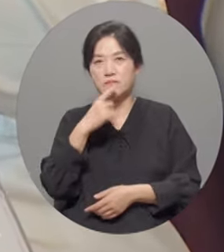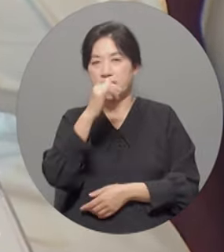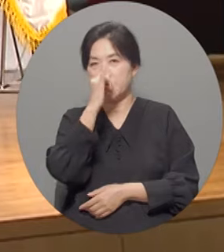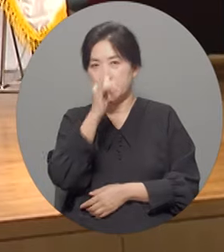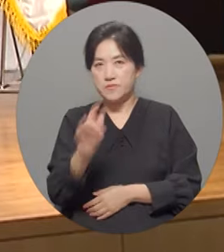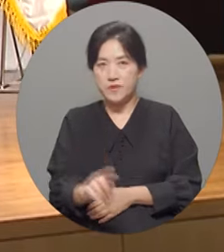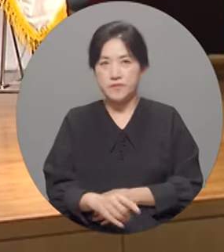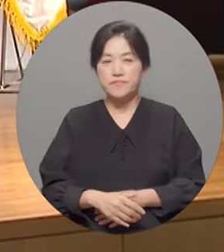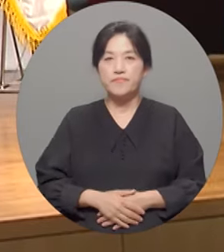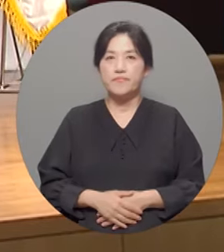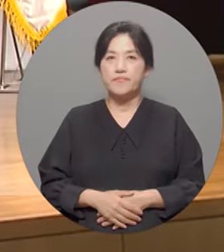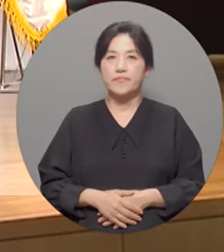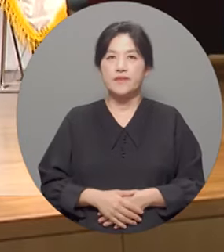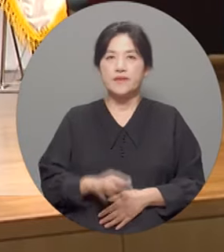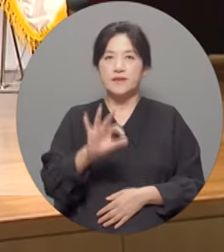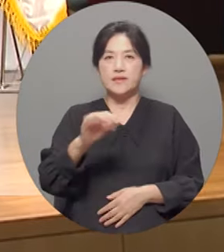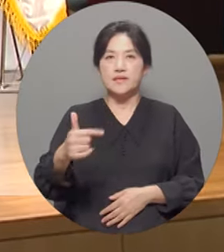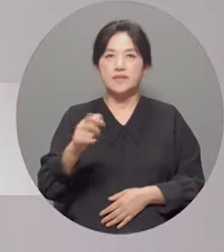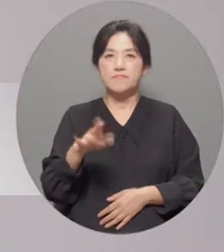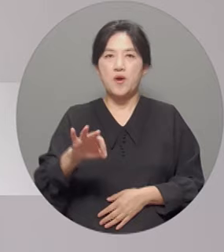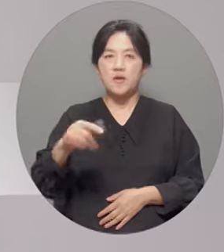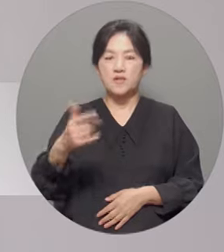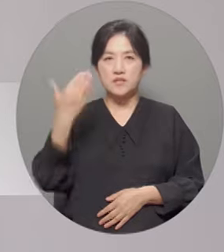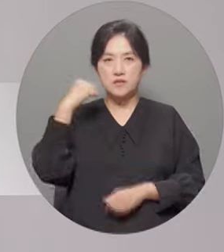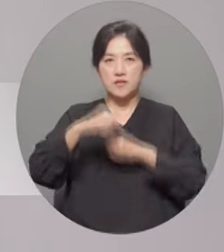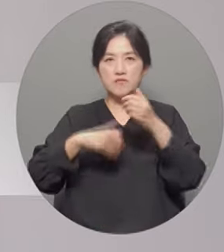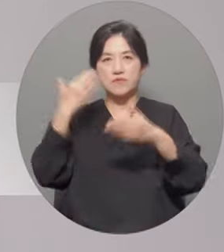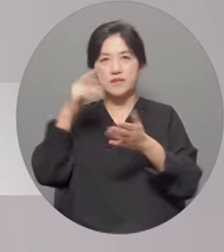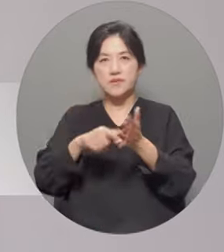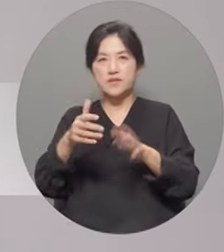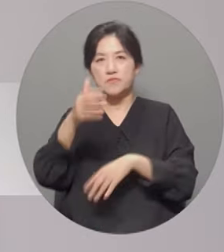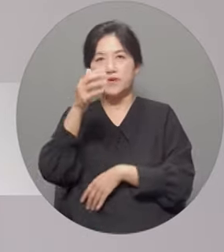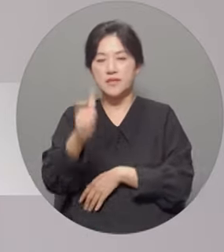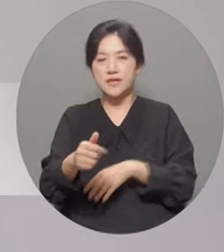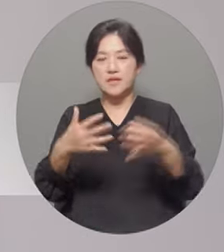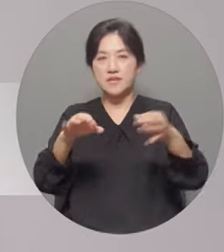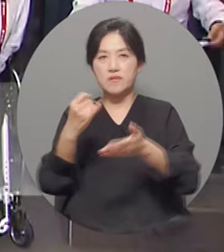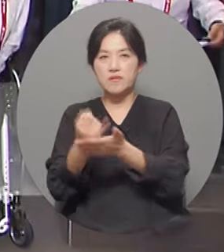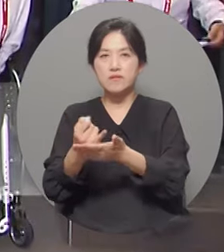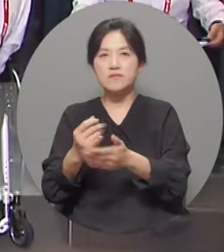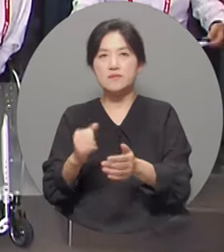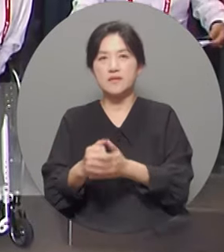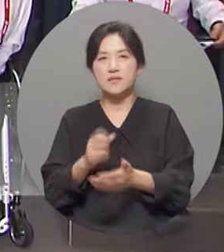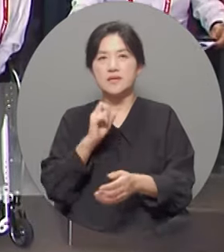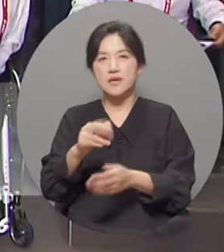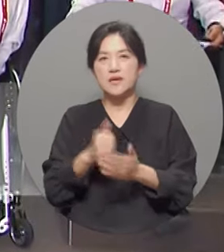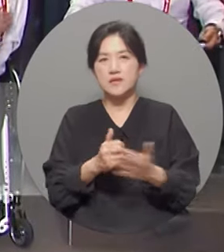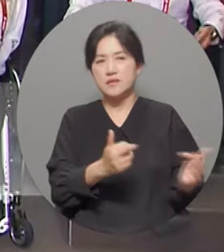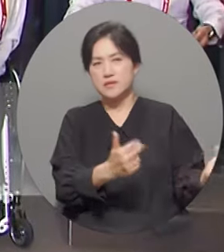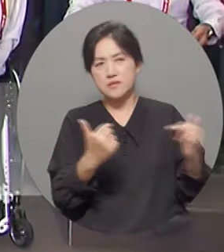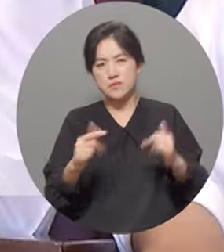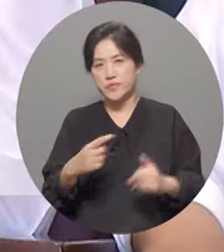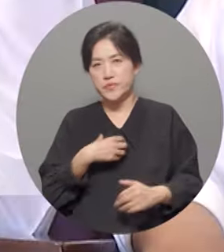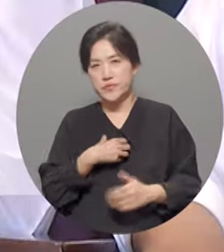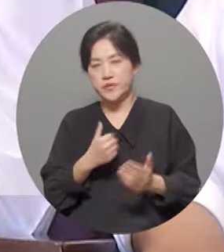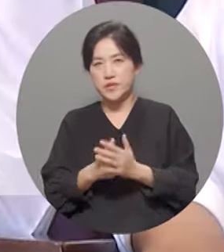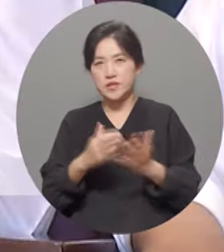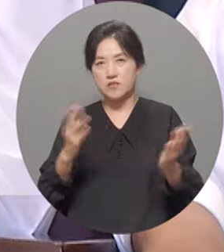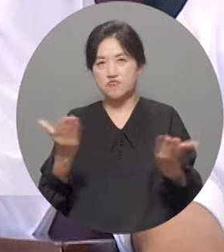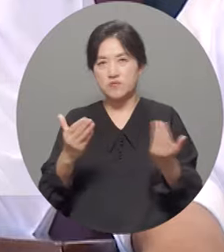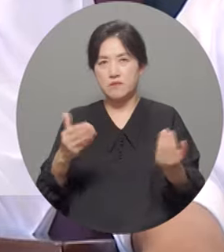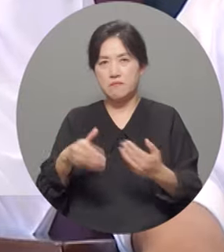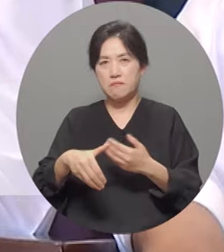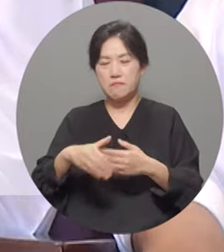나왔는데요. 인명진 전 자유한국당 비상대책위원장은 김건희 여사에 대한 야당의 공세를 우려하면서 국정이